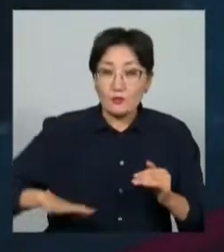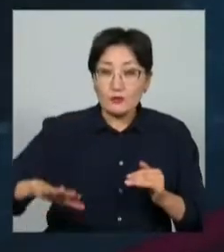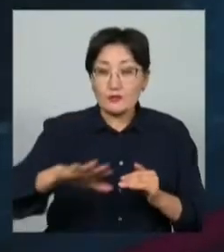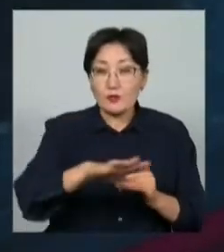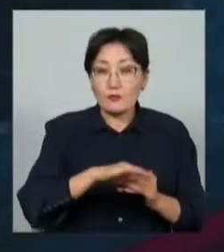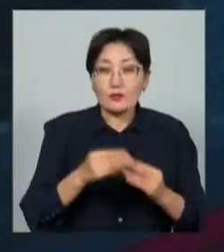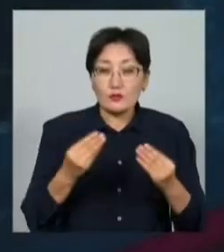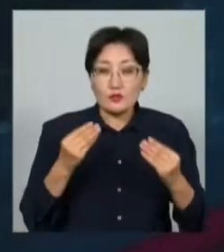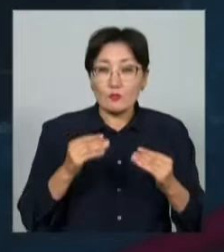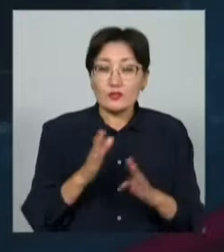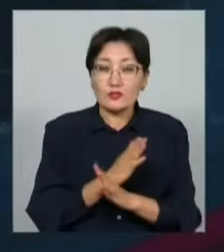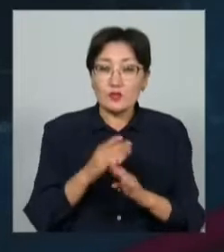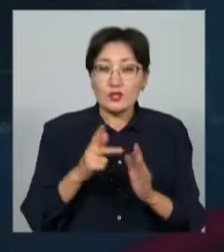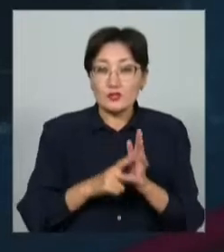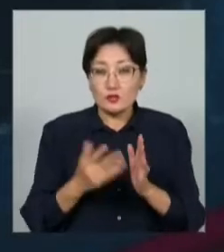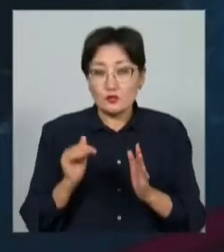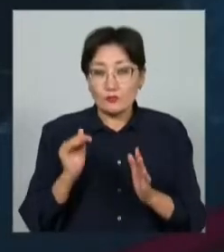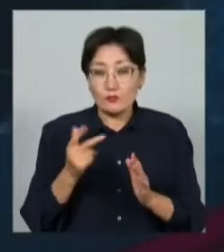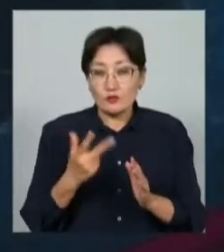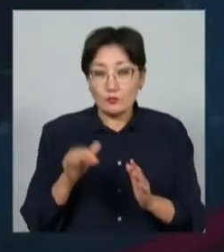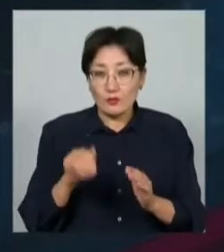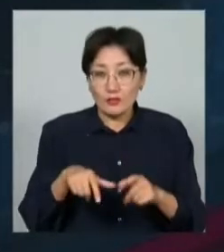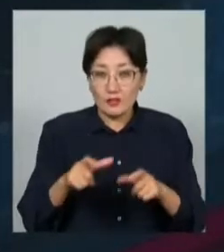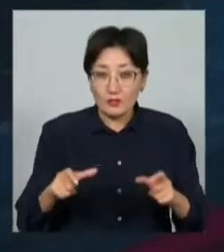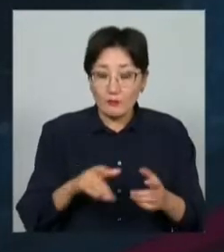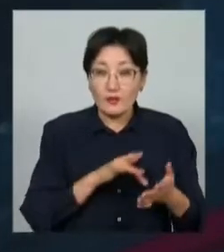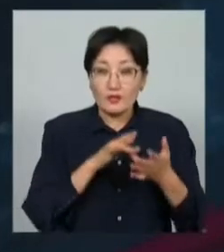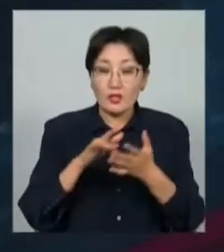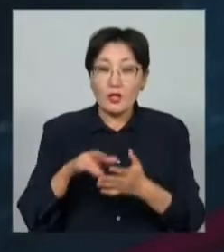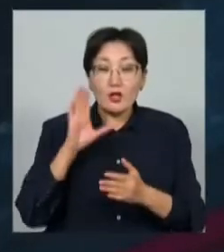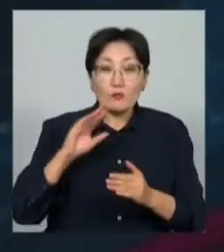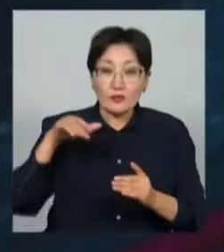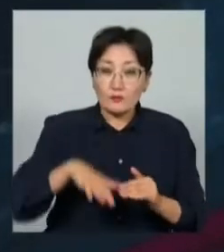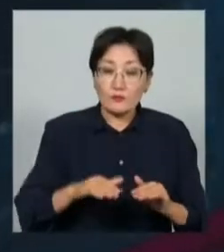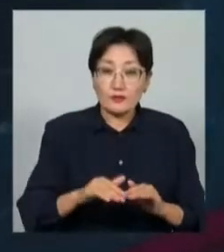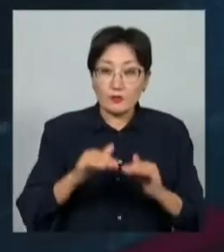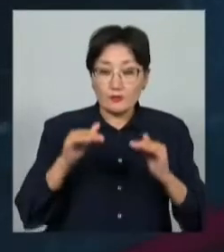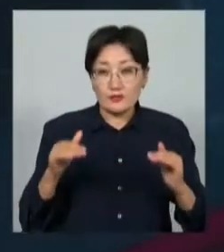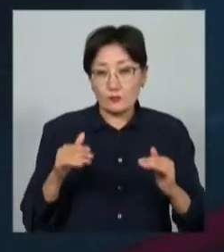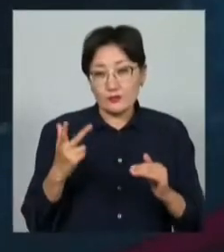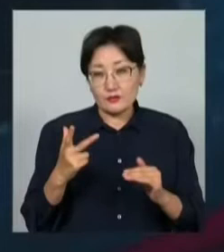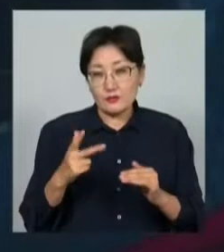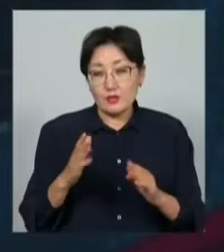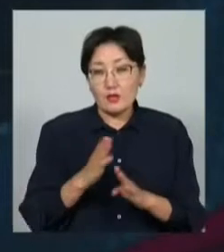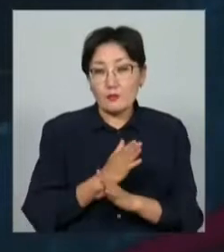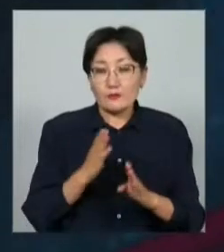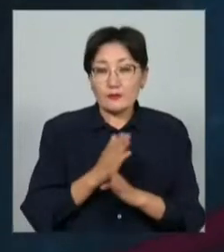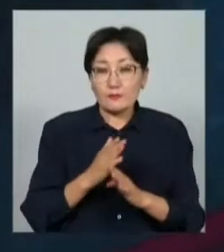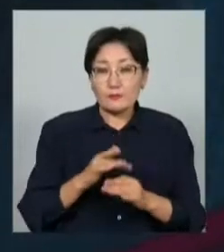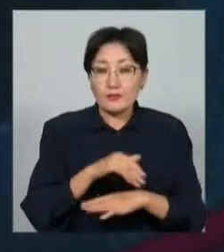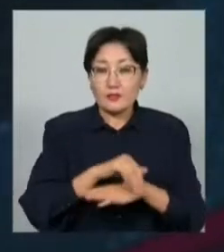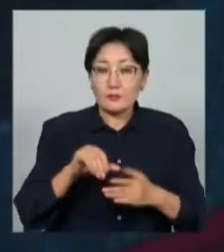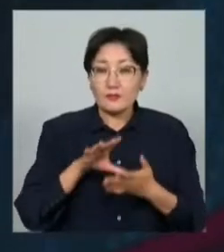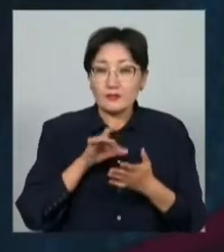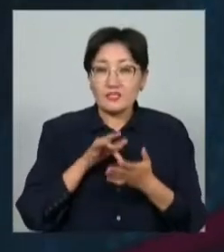көгілдір маржанда 83 мыңнан аса адам тамашалаған. Теңіз деңгейінен 3000 метр биіктіктегі ғажайып мекен шетелдік туристердің